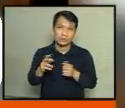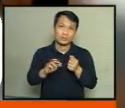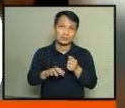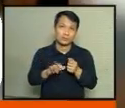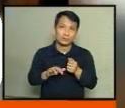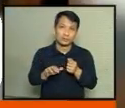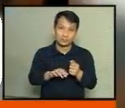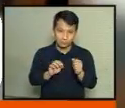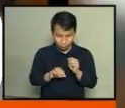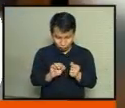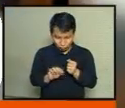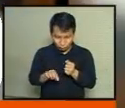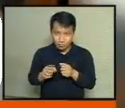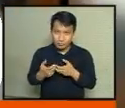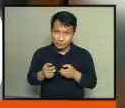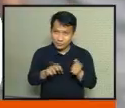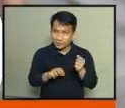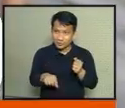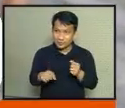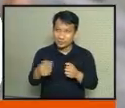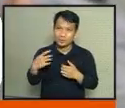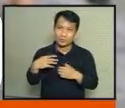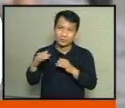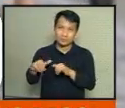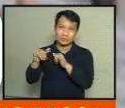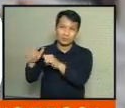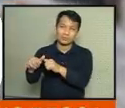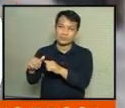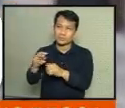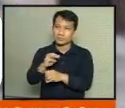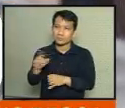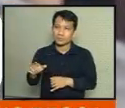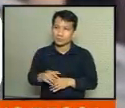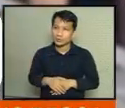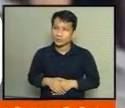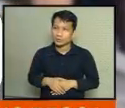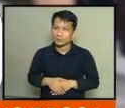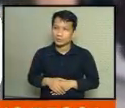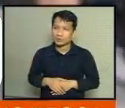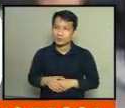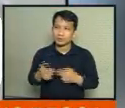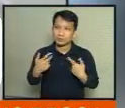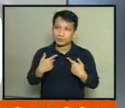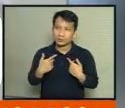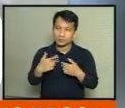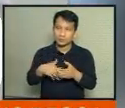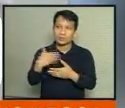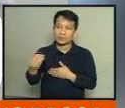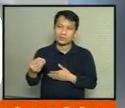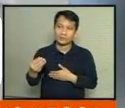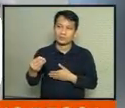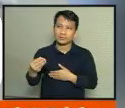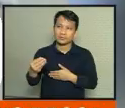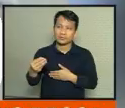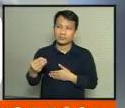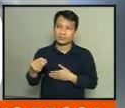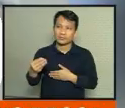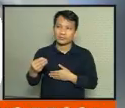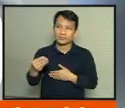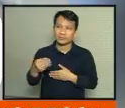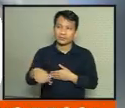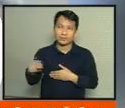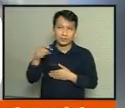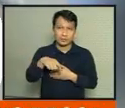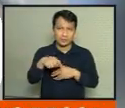nasa arcade. Mm-hmm. May mga tumatambay sa loob ng mall. Ding iba na nasa labas at nakasalampak pa